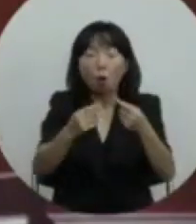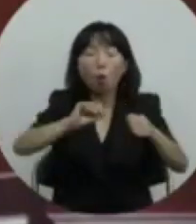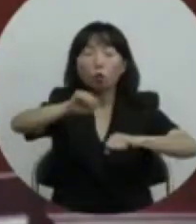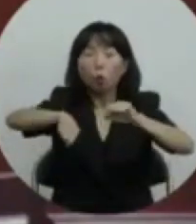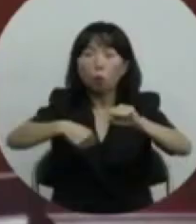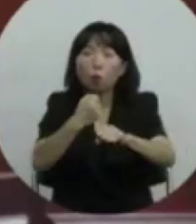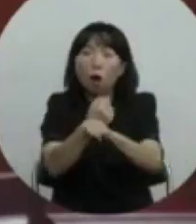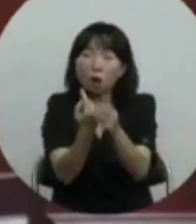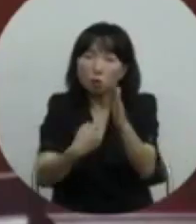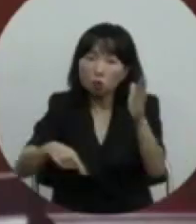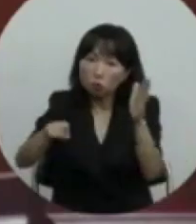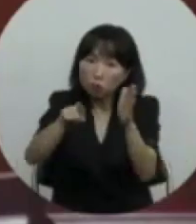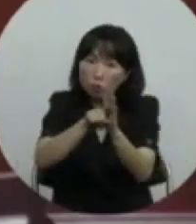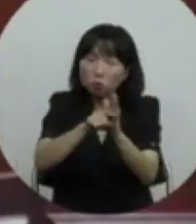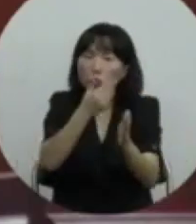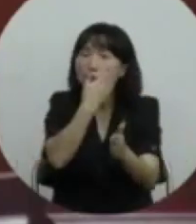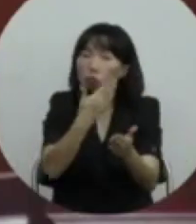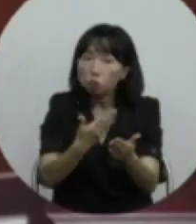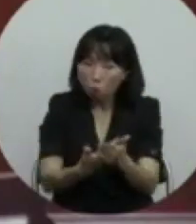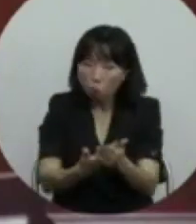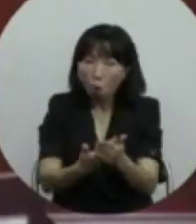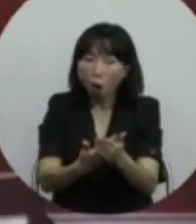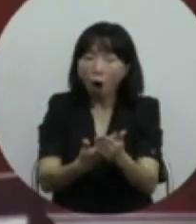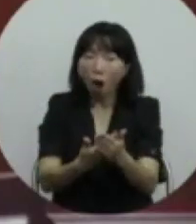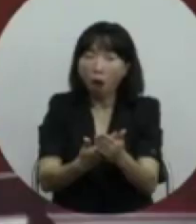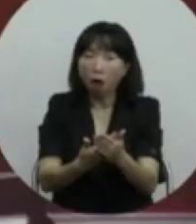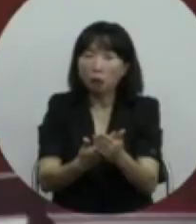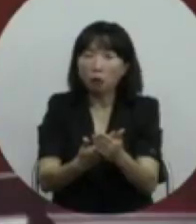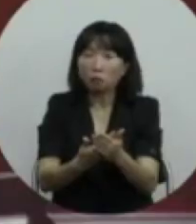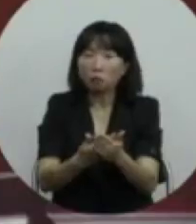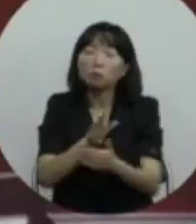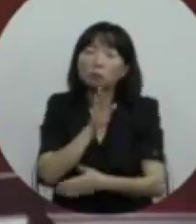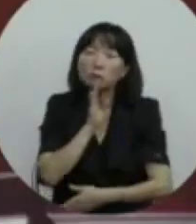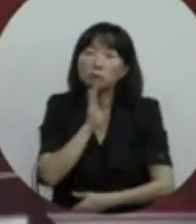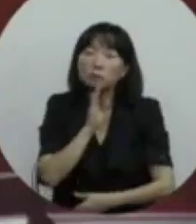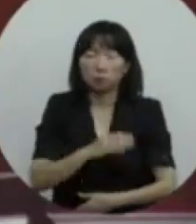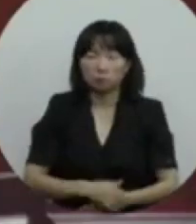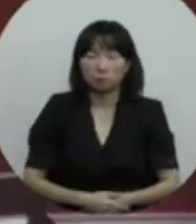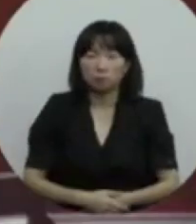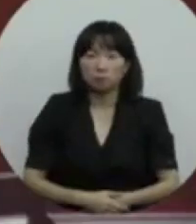위해 필요한 중요한 요소들인 것은 맞습니다.